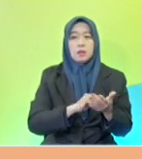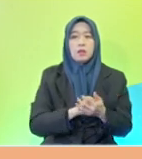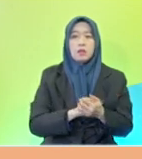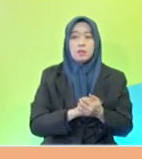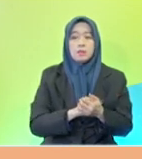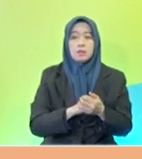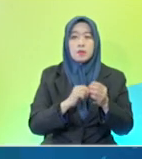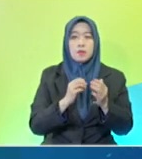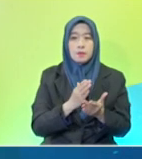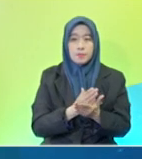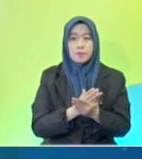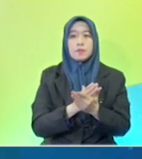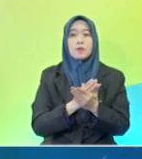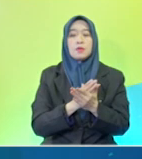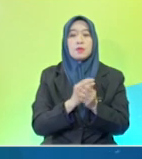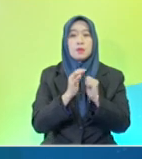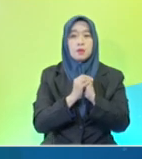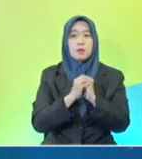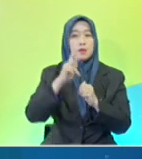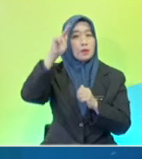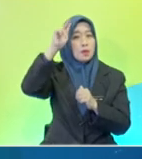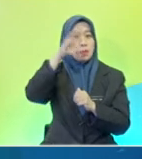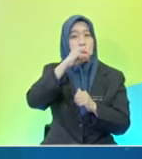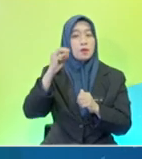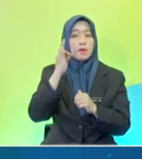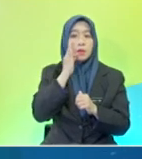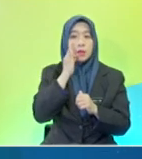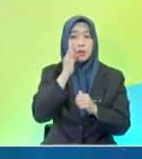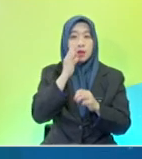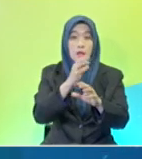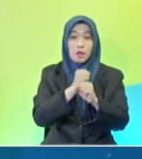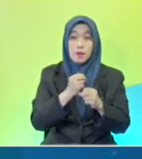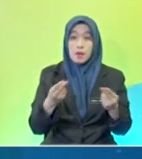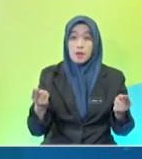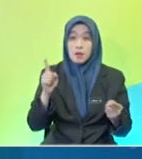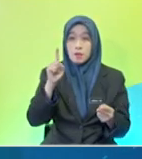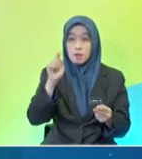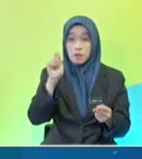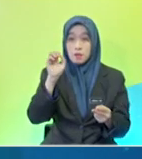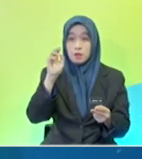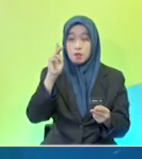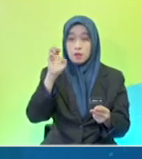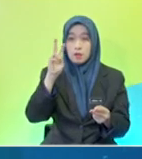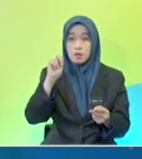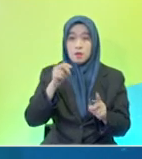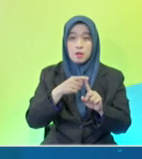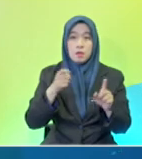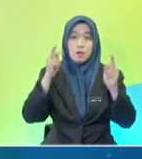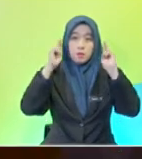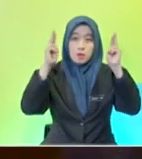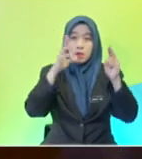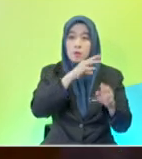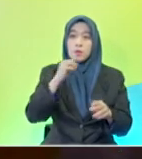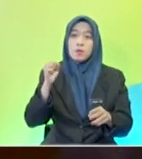Okey, sadaqallahul azim. Okay, tahniah Khalif dan Fatin pun layak mendapat token daripada Ustazah Rahmawati dan kakak Syafiqah.